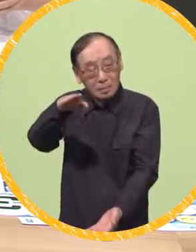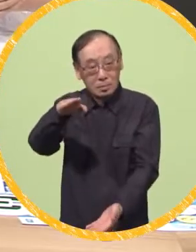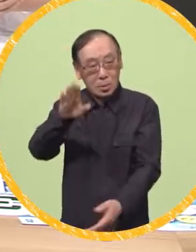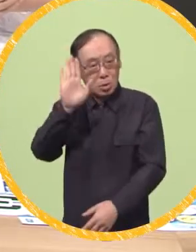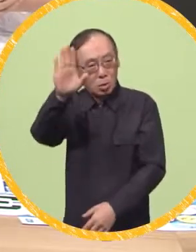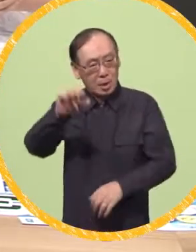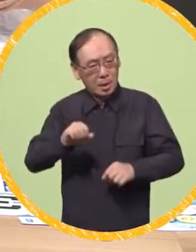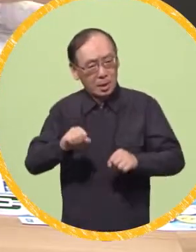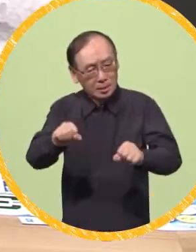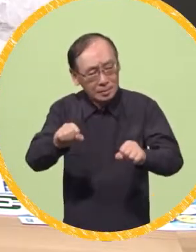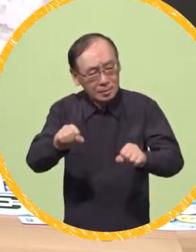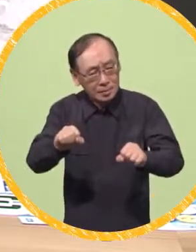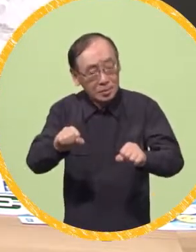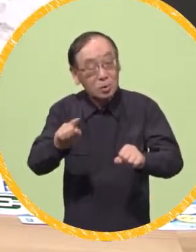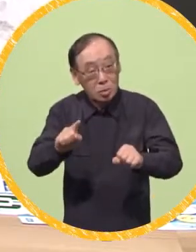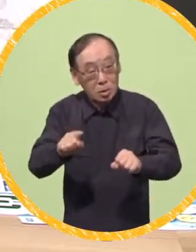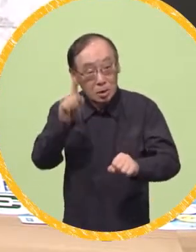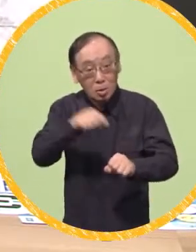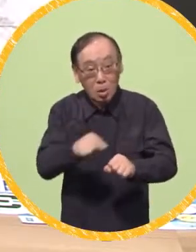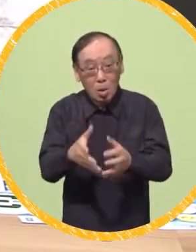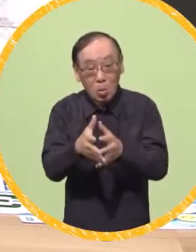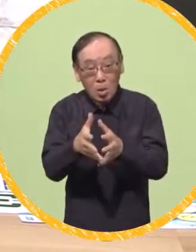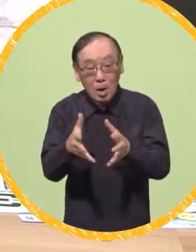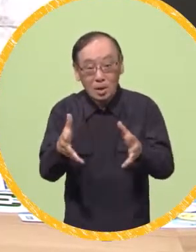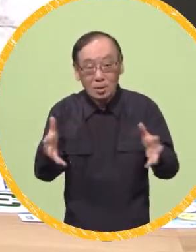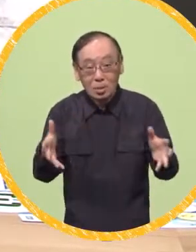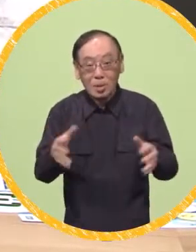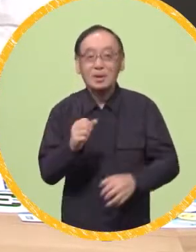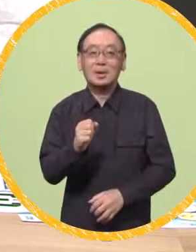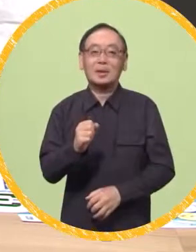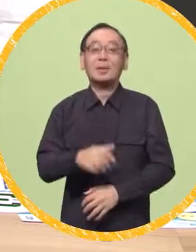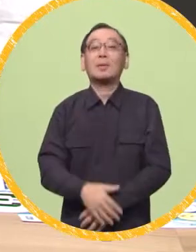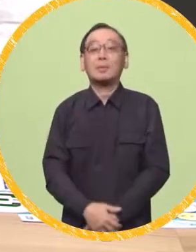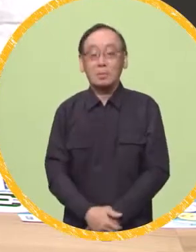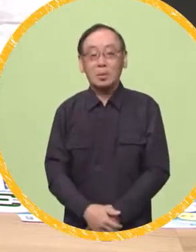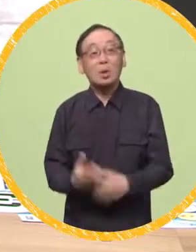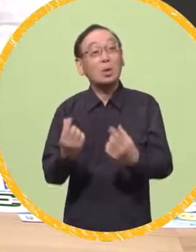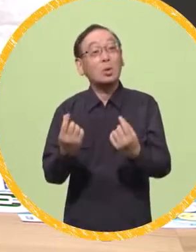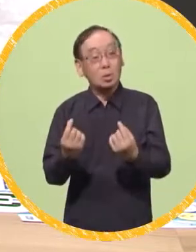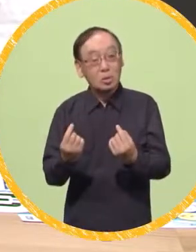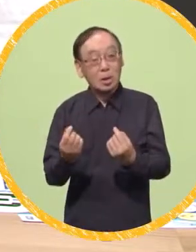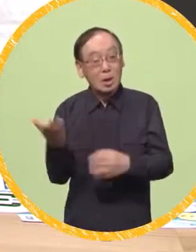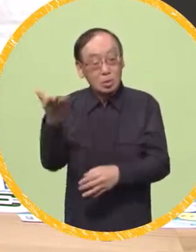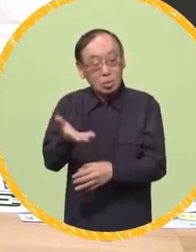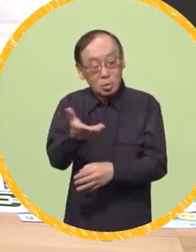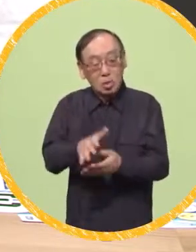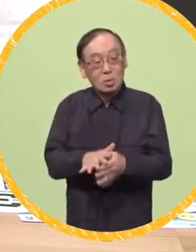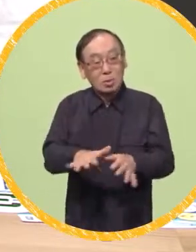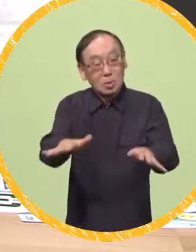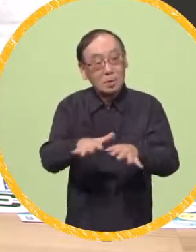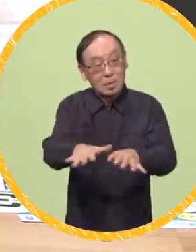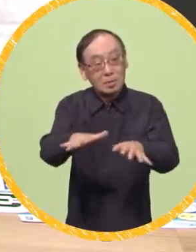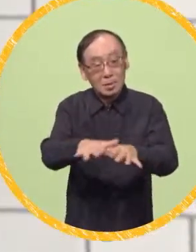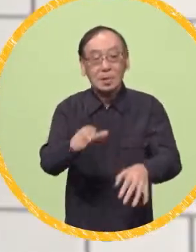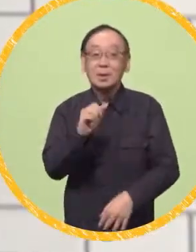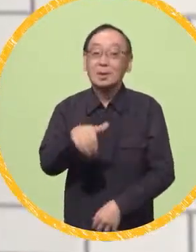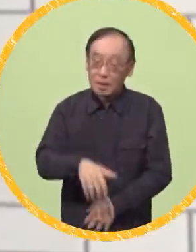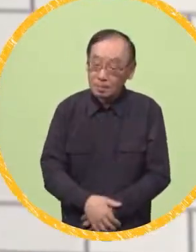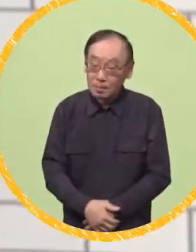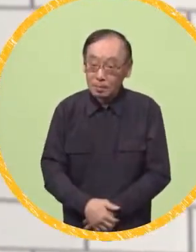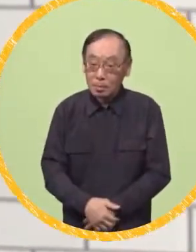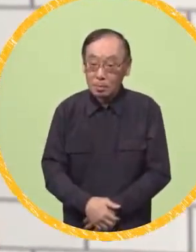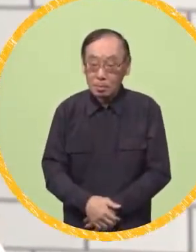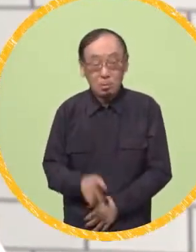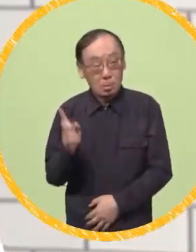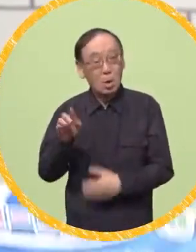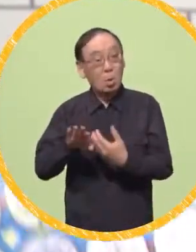たいなんてね人口がまた増えてくれるとですよ猫達がもう魅力を伝えてくれたりすると音ですよねで他にも